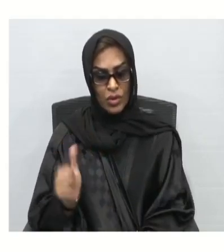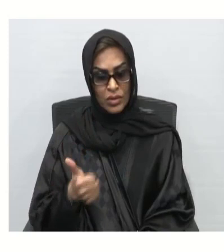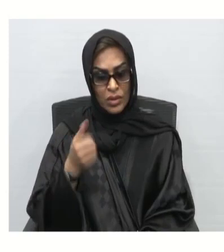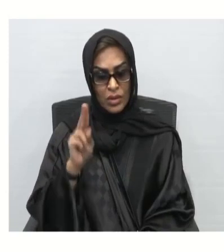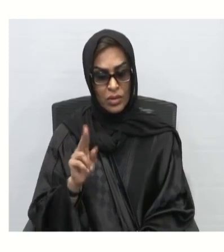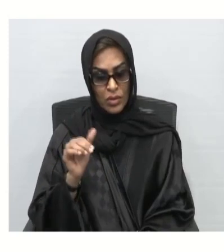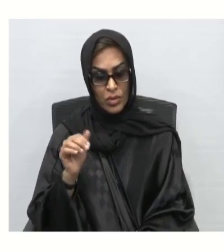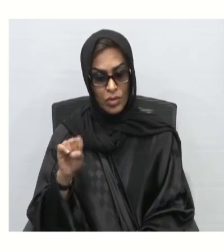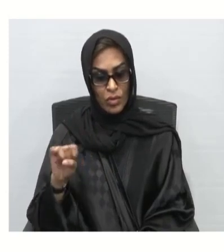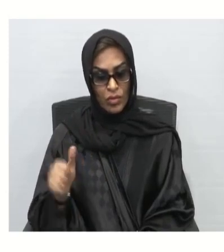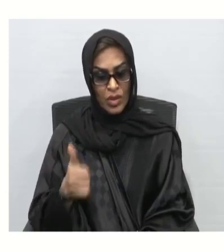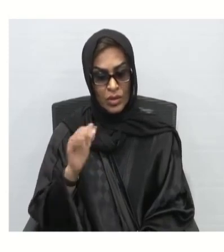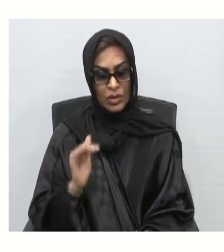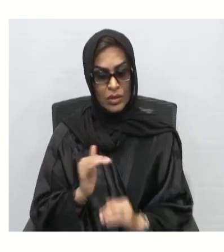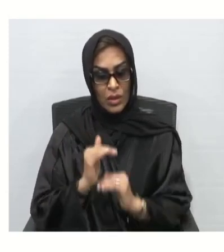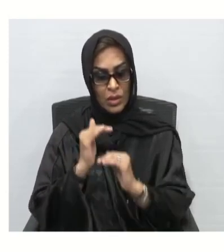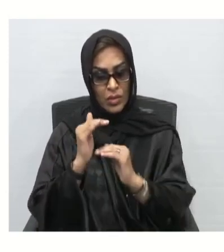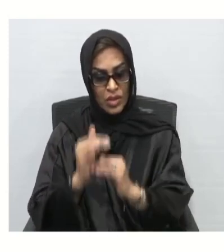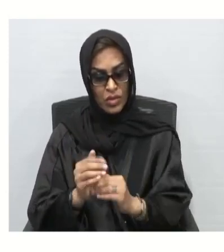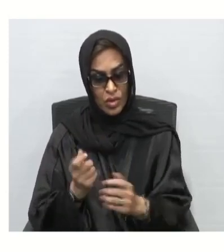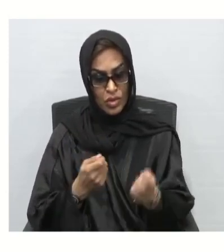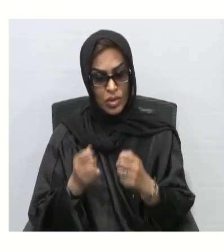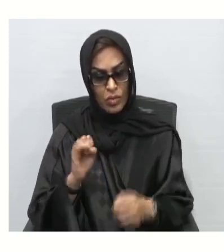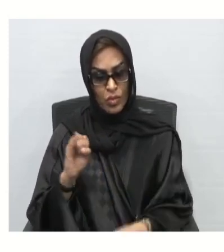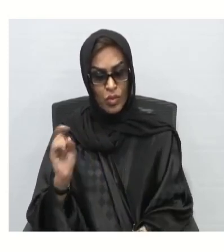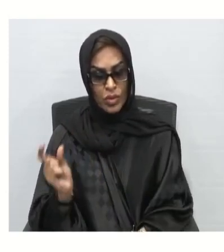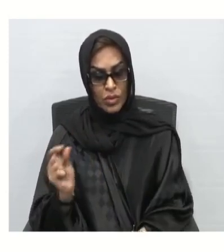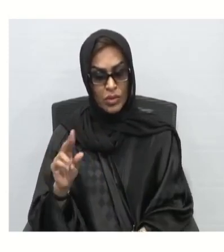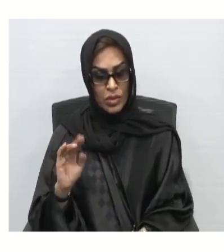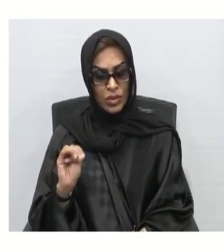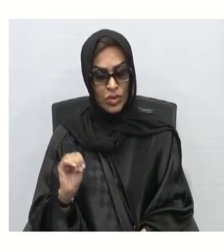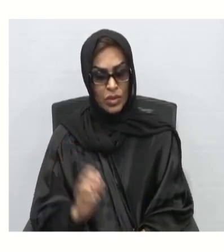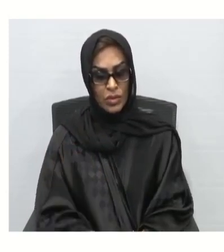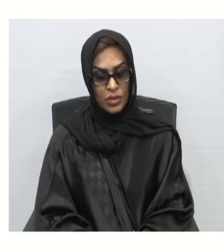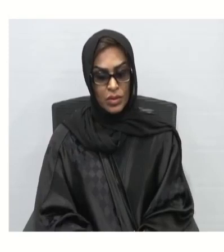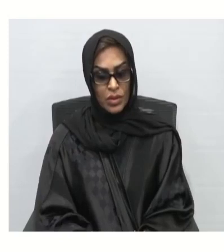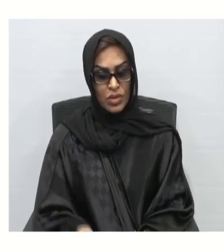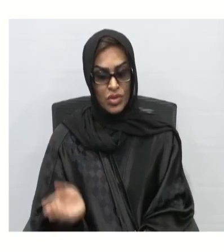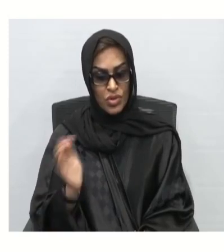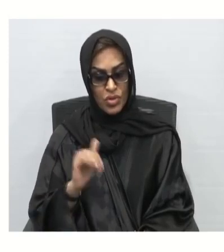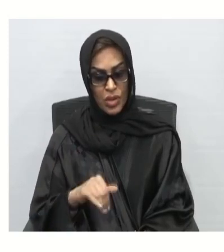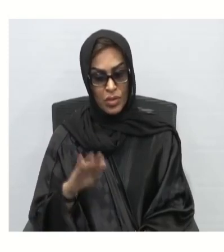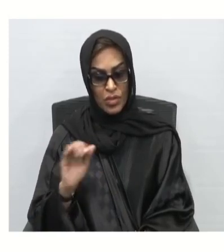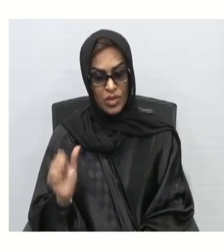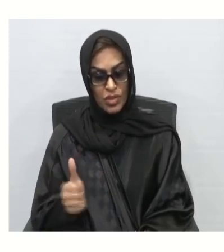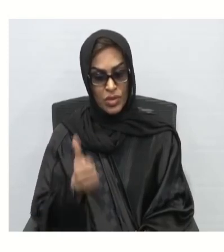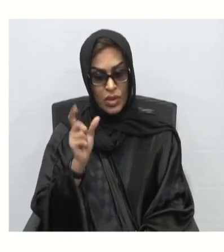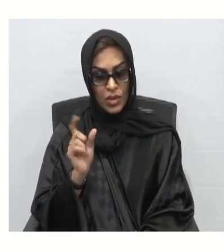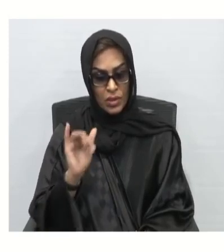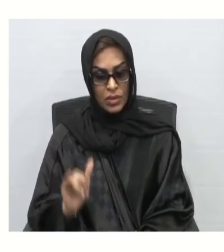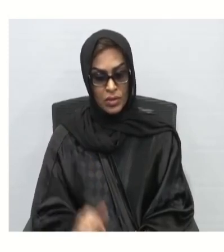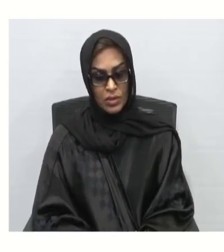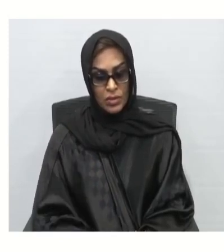احسنتم تقديم هدايا عند شرائك لمنتج الشحن المجاني ايضا